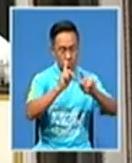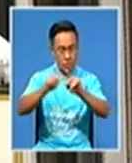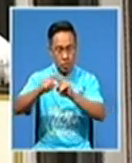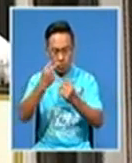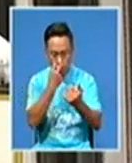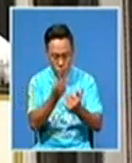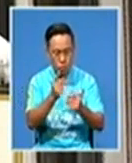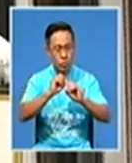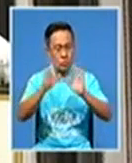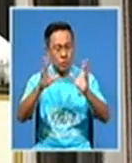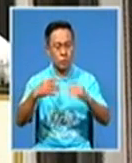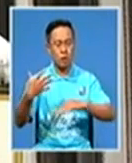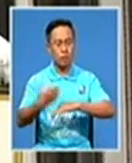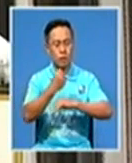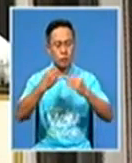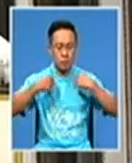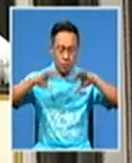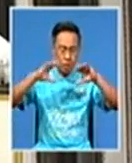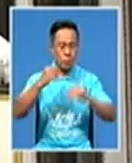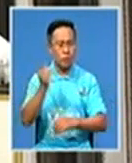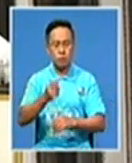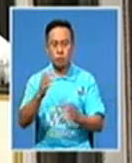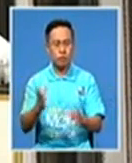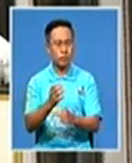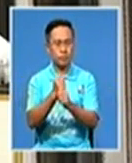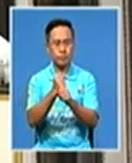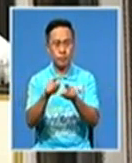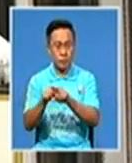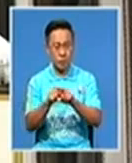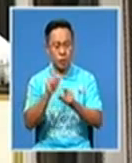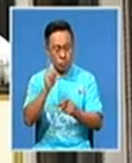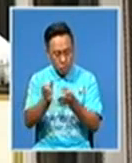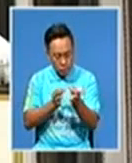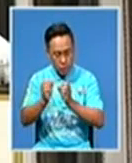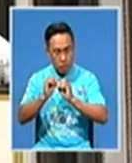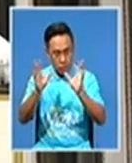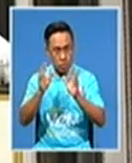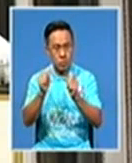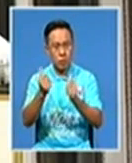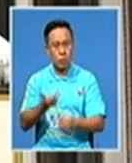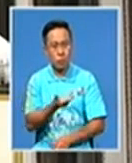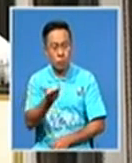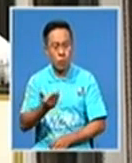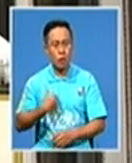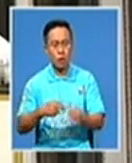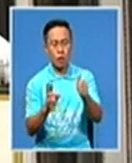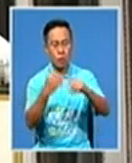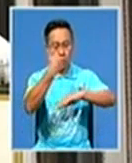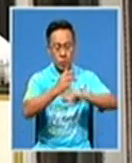นะทั้งในส่วนของการเมืองข้าราชการการเมืองข้าราชการประจำด้วยนะครับเพราะนั้นก็ต้องชี้แจงได้ทุกอย่างนะครับก็ขอให้รองรัฐม